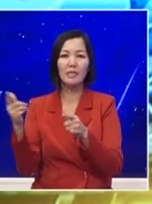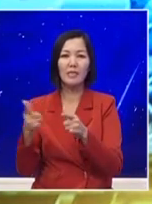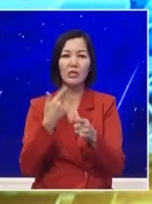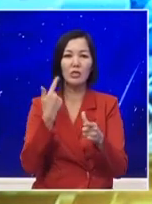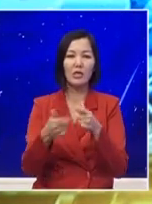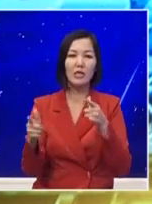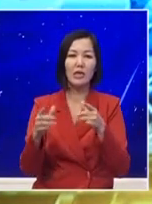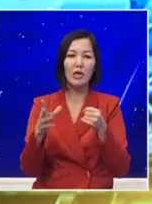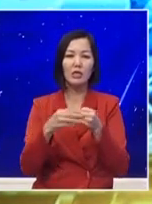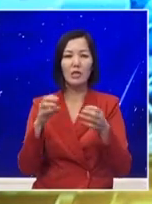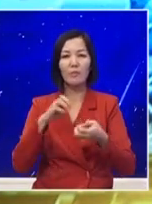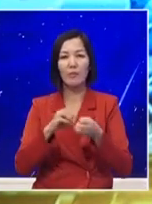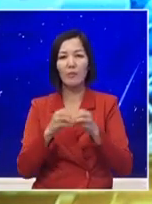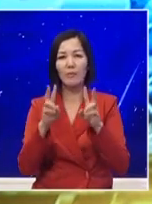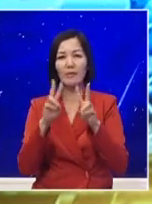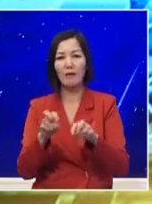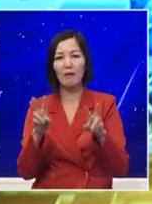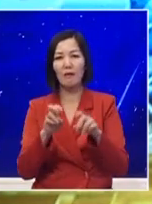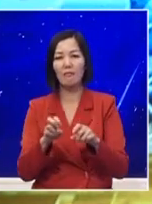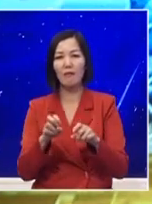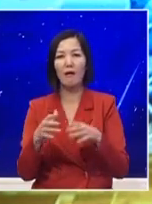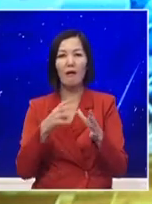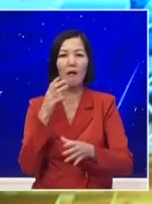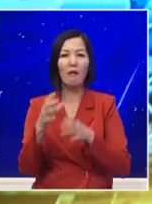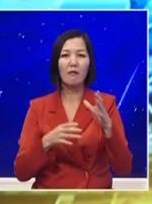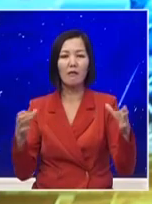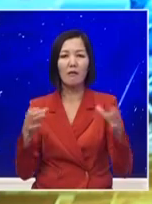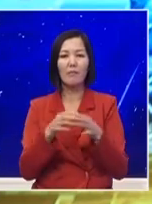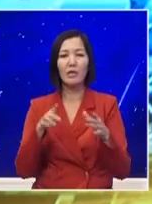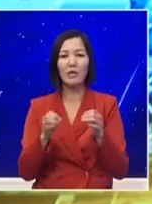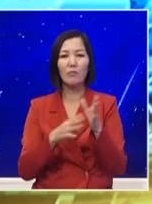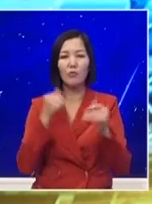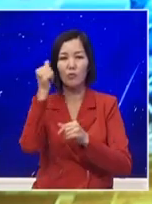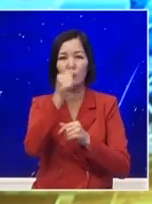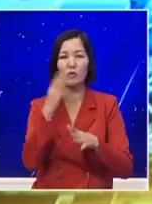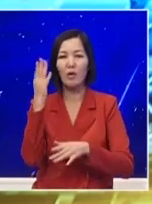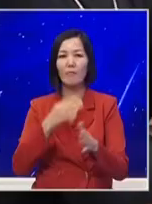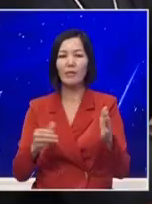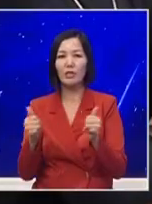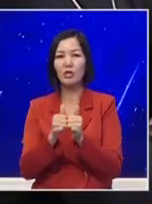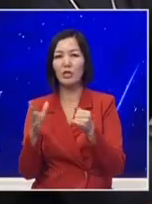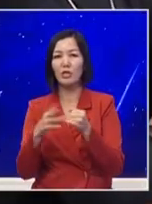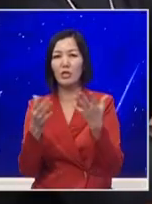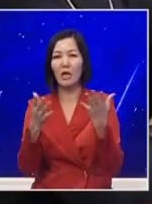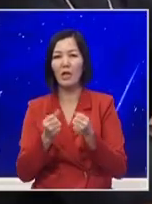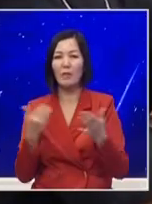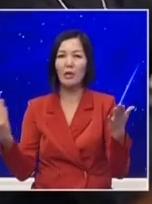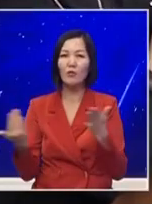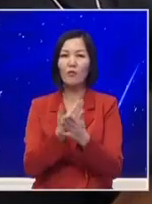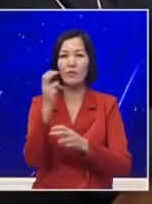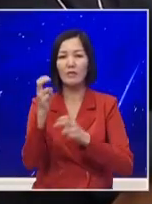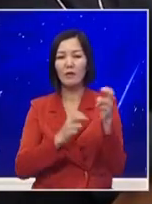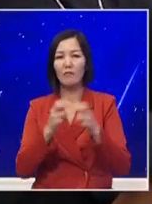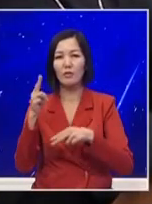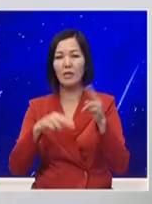арасында жер дауы қаралды. Аталған халықаралық компания 2019 жылы Алматы маңынан жер алып, заманауи